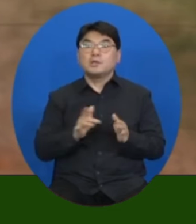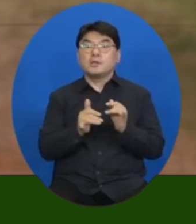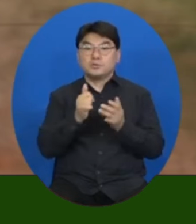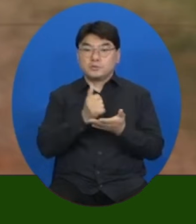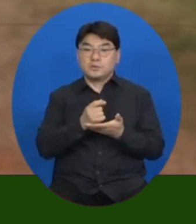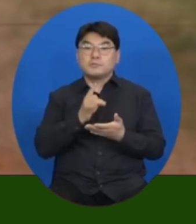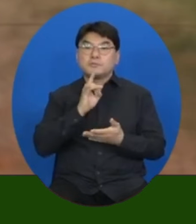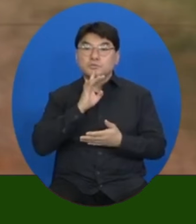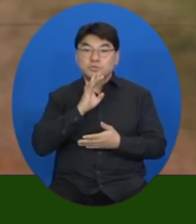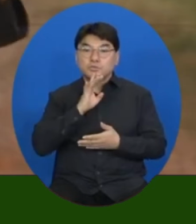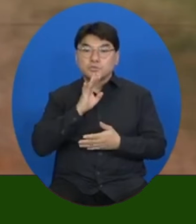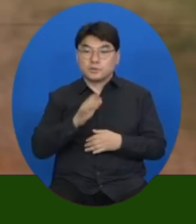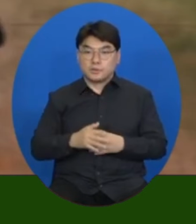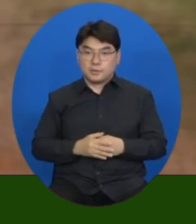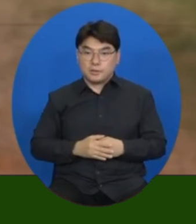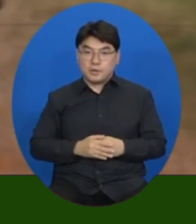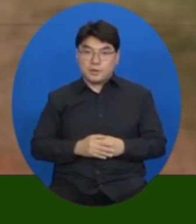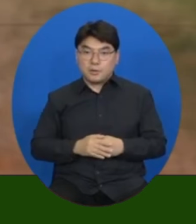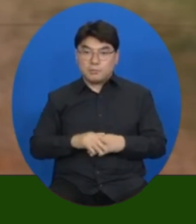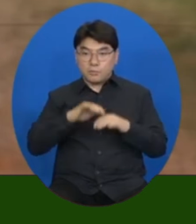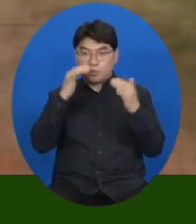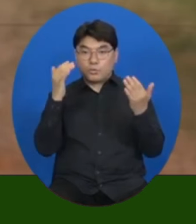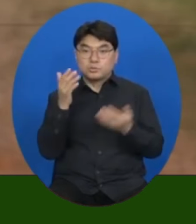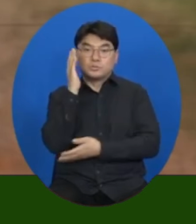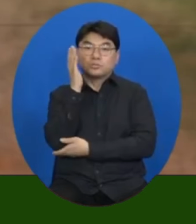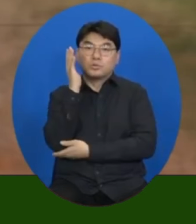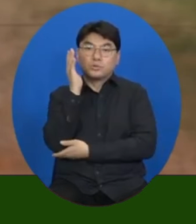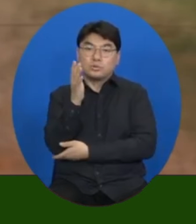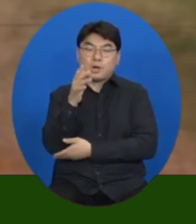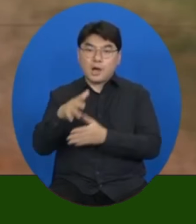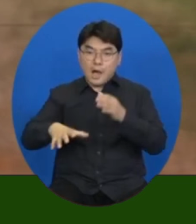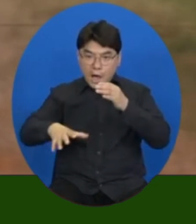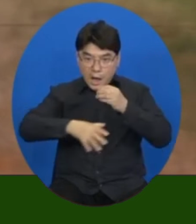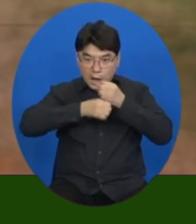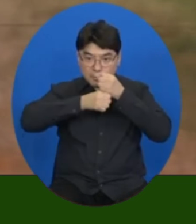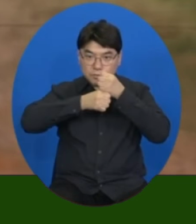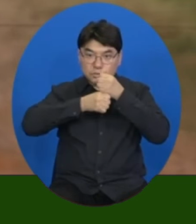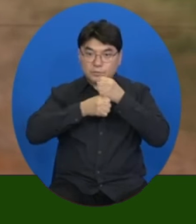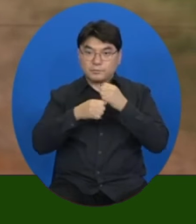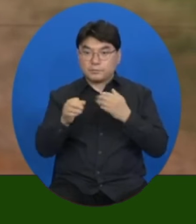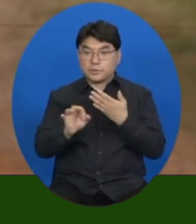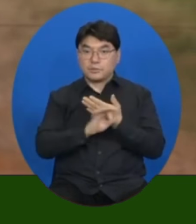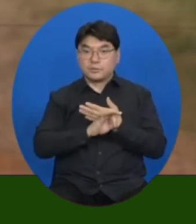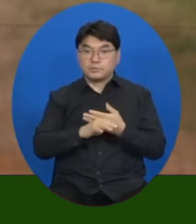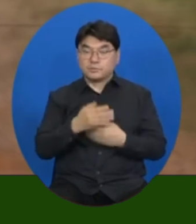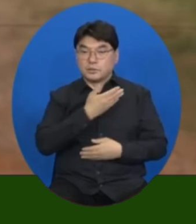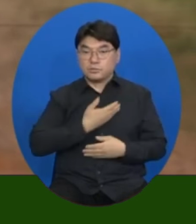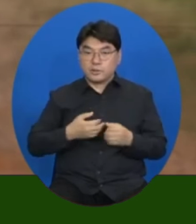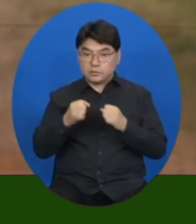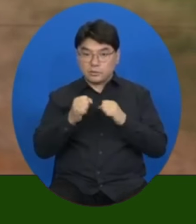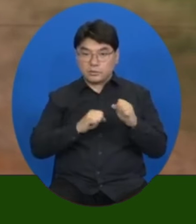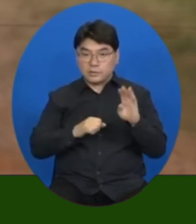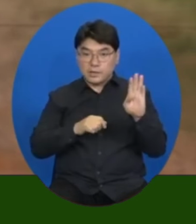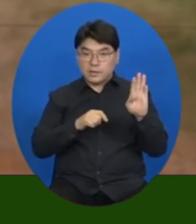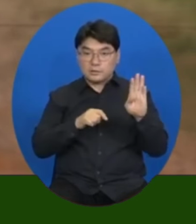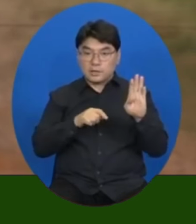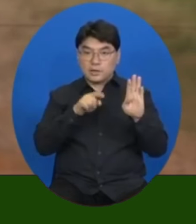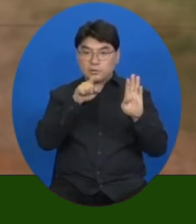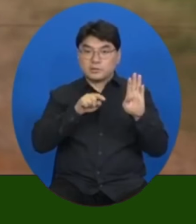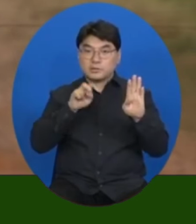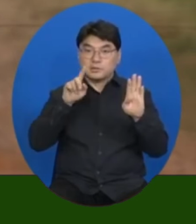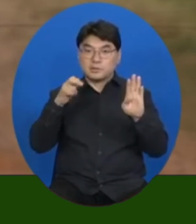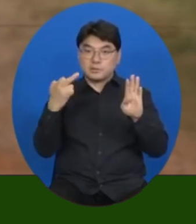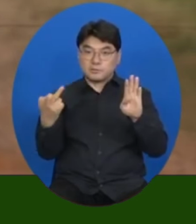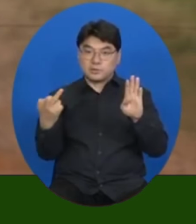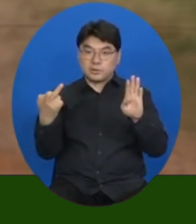없습니다라고 하면서이 모든 설교를 다 줄이고 줄이면 바로 사도행전 4장 12절이 되겠습니다 자이